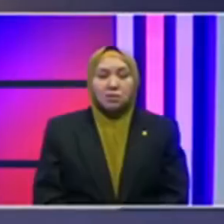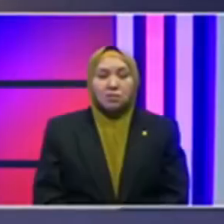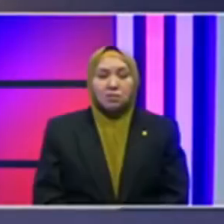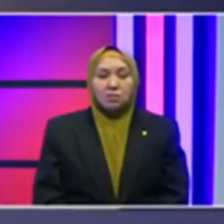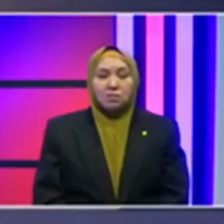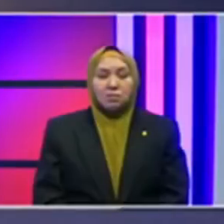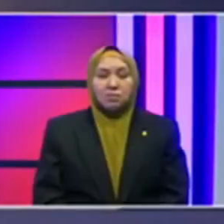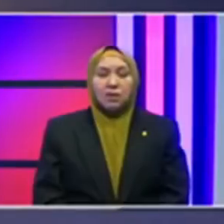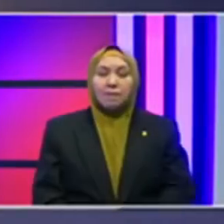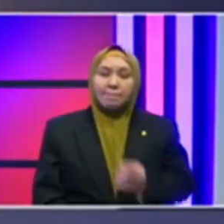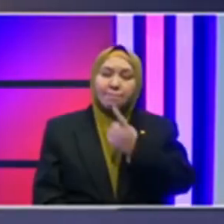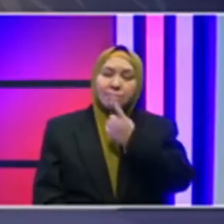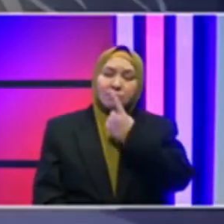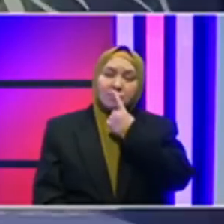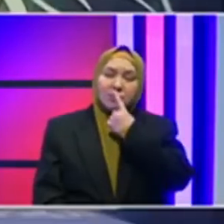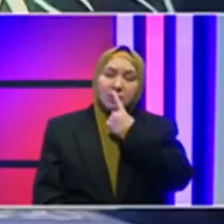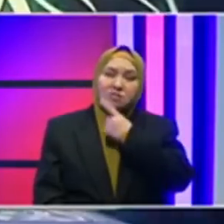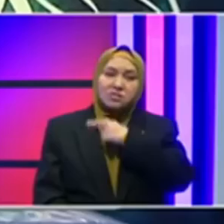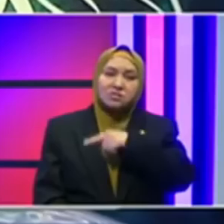Bismillah